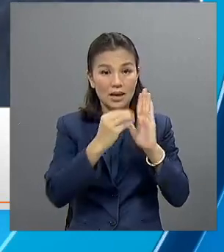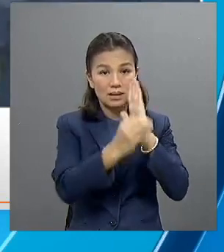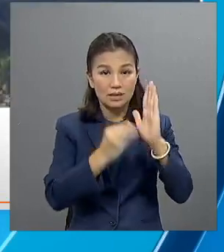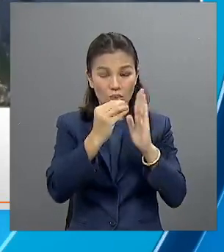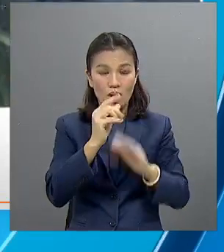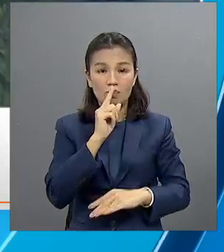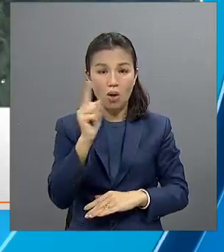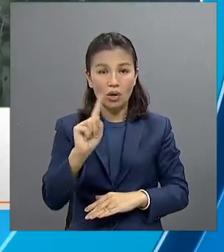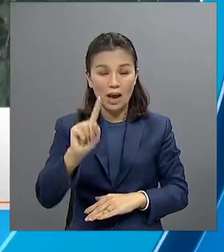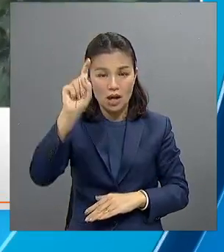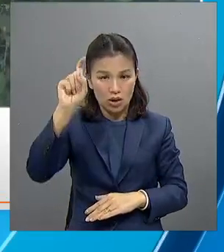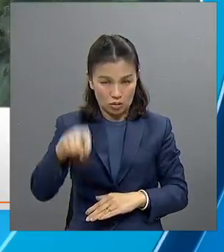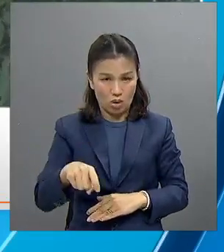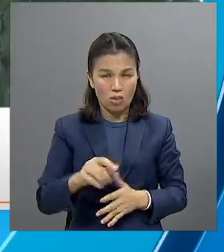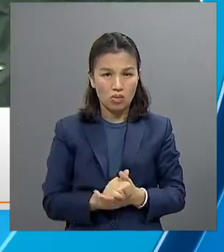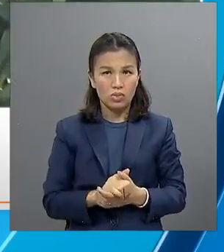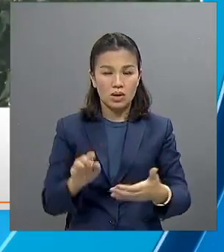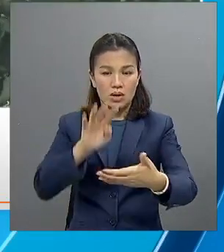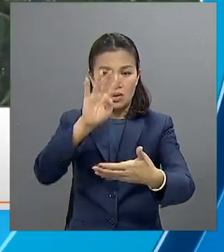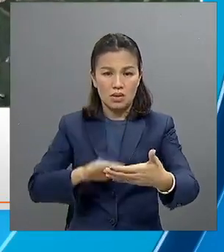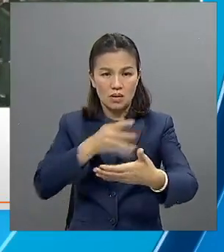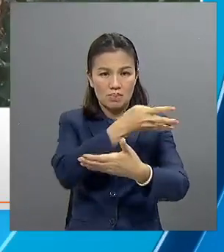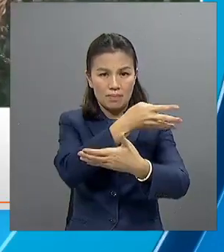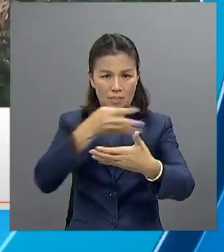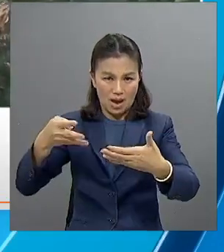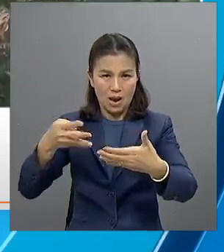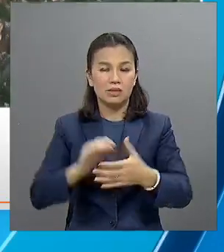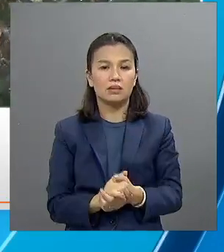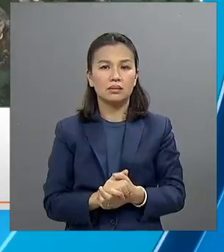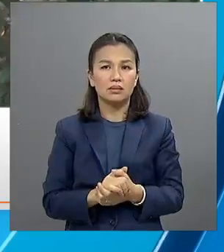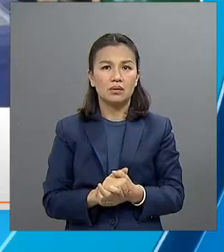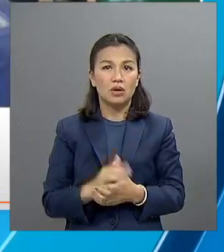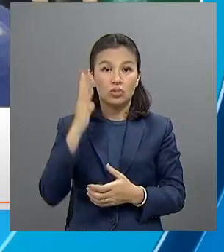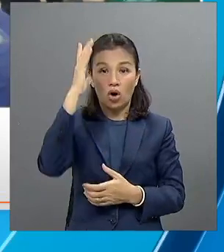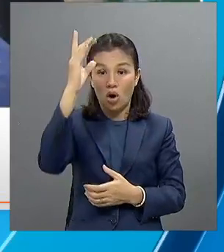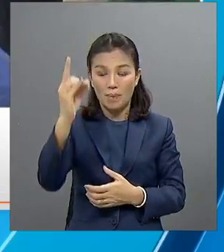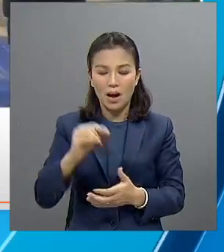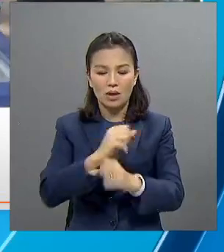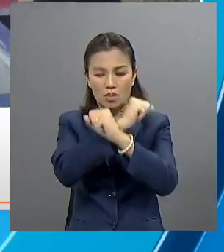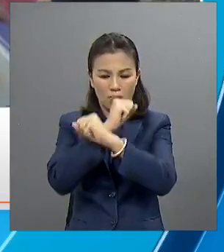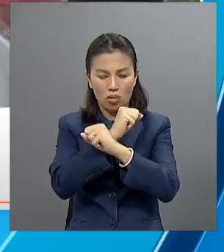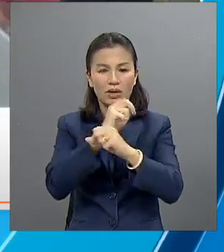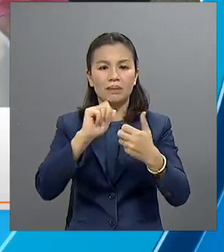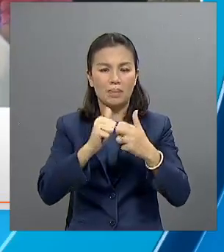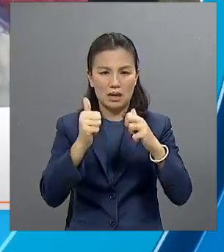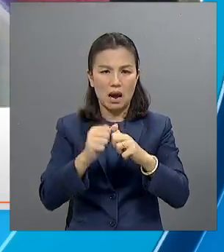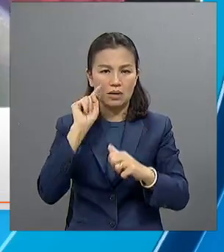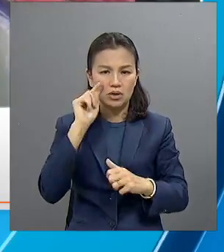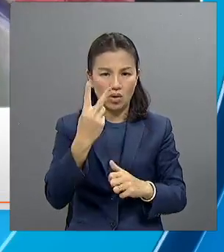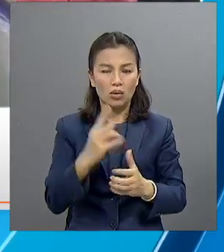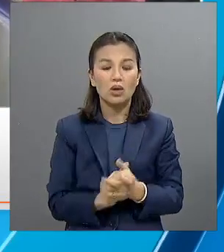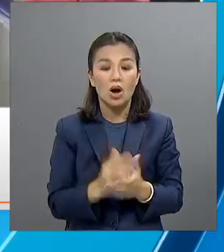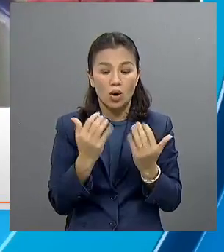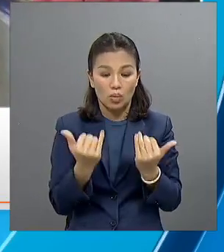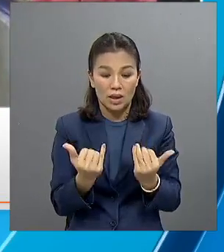ต้องมีการวางมาตรการเพื่อที่จะเปิดหีบข้างหน้าเนี่ยไม่ให้เกิดปัญหาอย่างนี้อีกและเพราะฉะนั้นวันนี้เองเนี่ยขออนุญาตเรียนนี้ว่